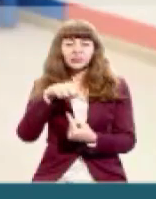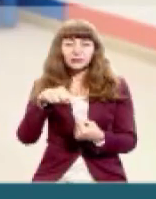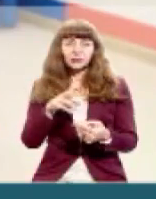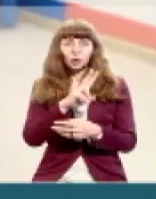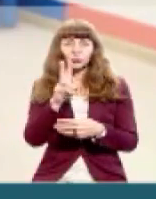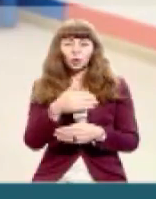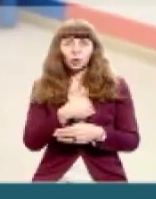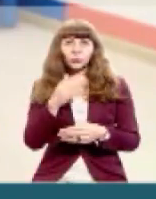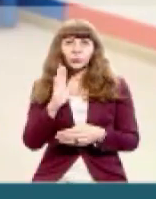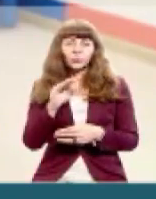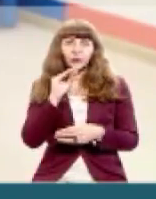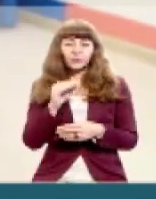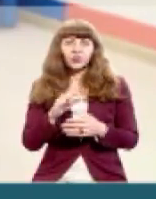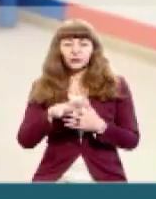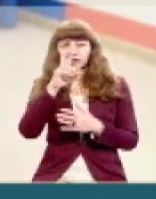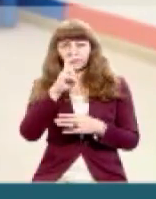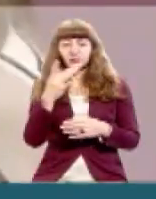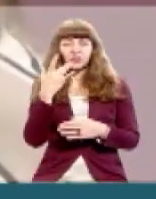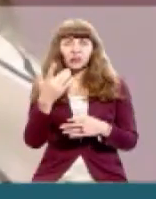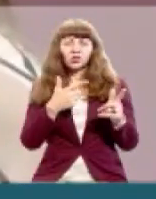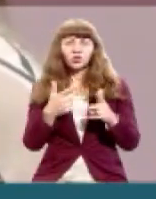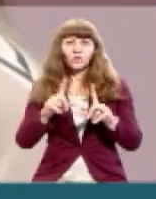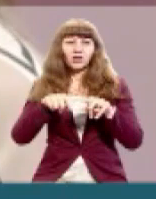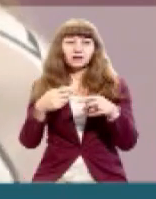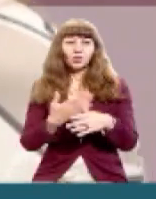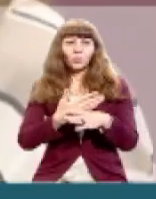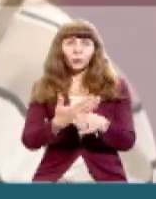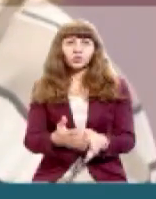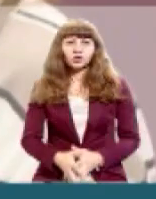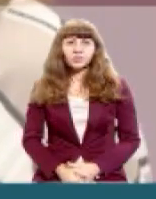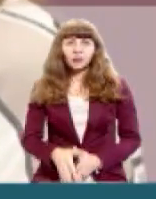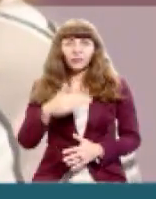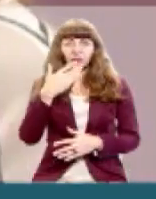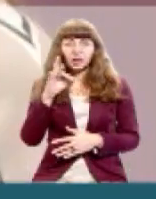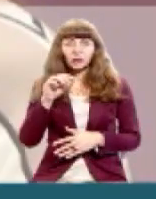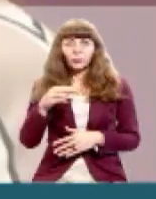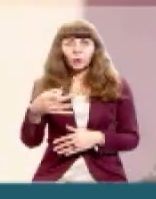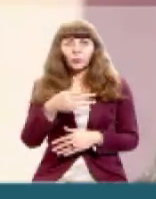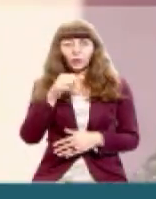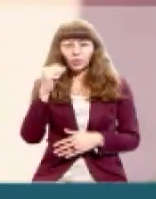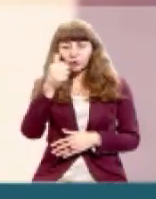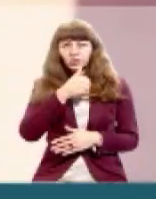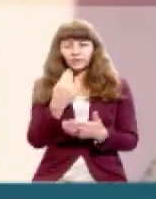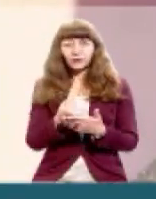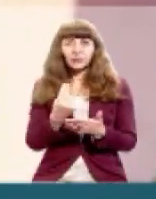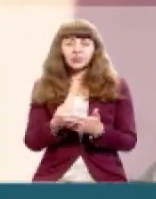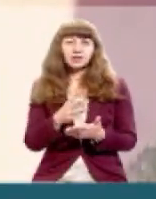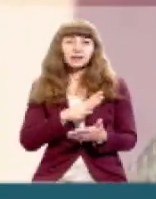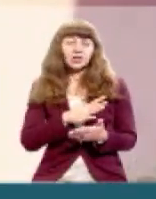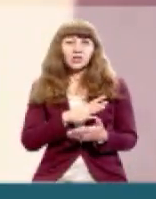Ал кәсібін дөңгелетемін деген жандар үшін мемлекет қашанда қолдау көрсетуге дайын дейді облыс әкімі. Мәселен, былтырдың